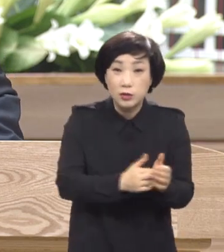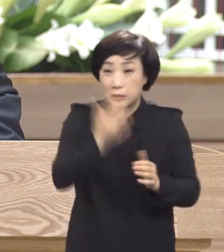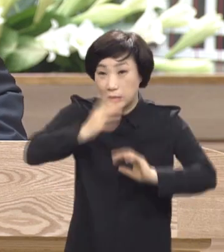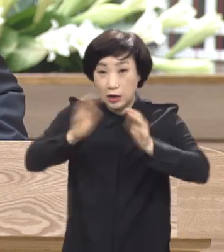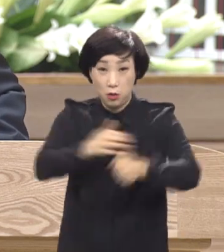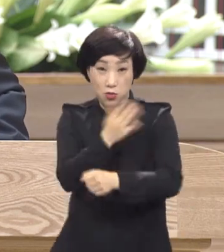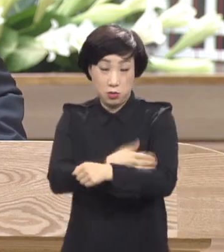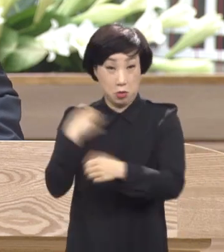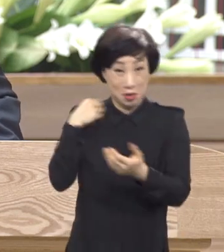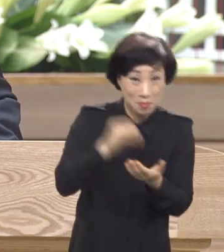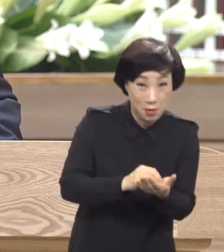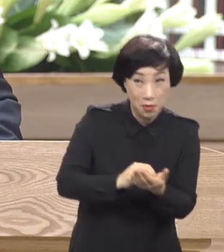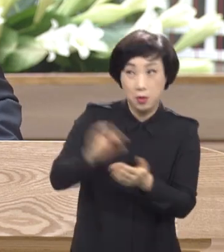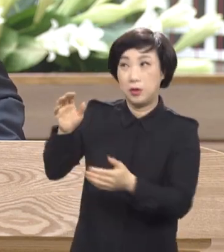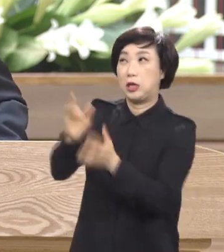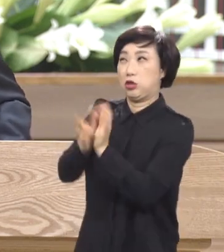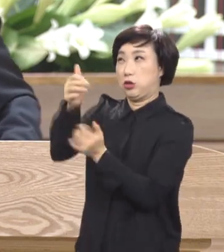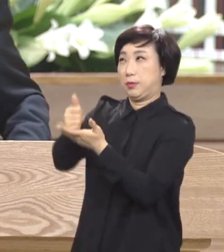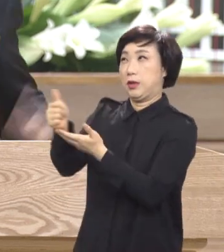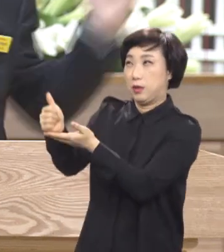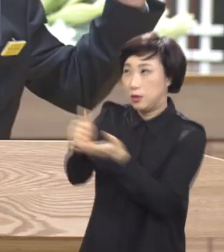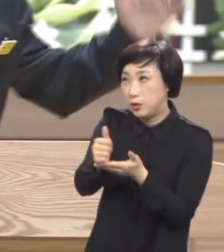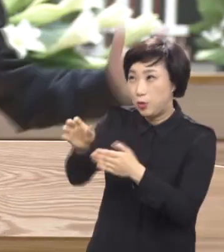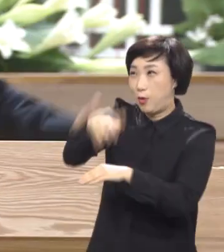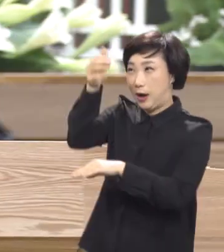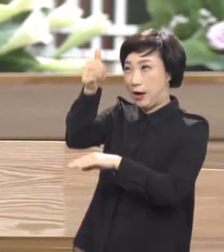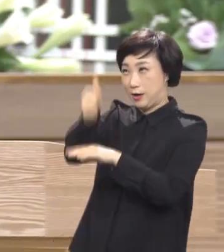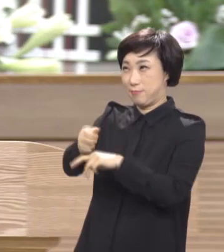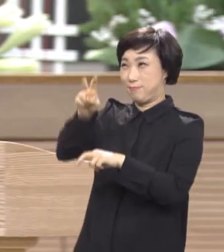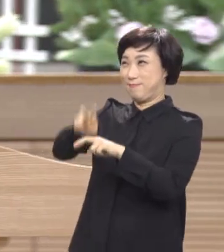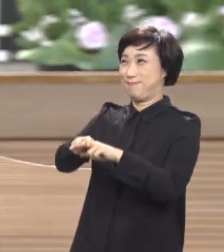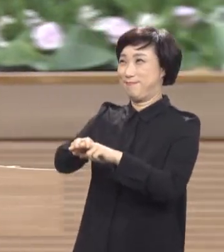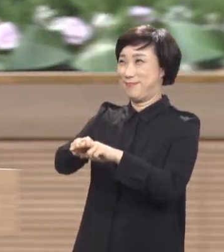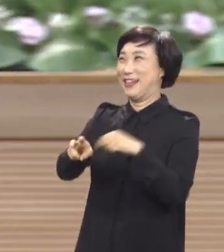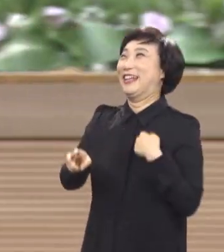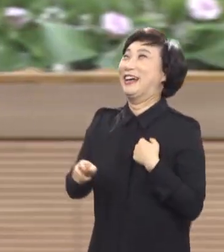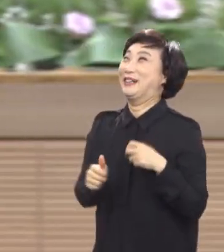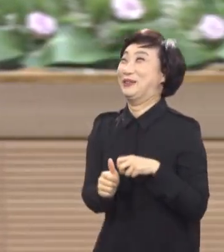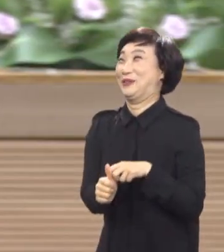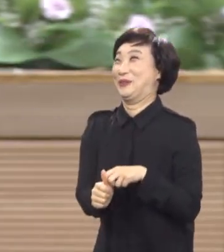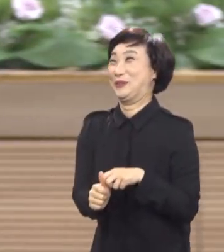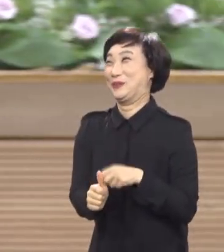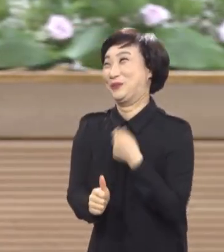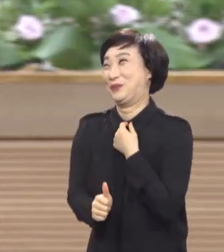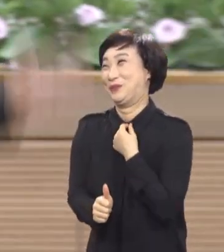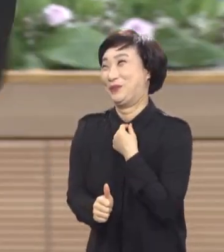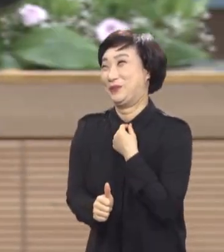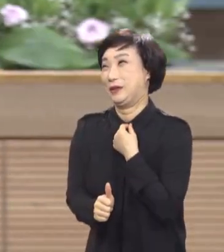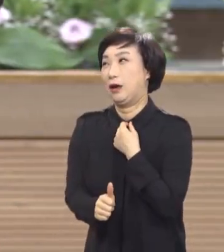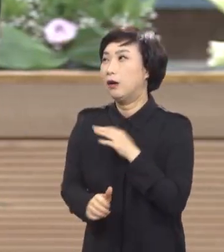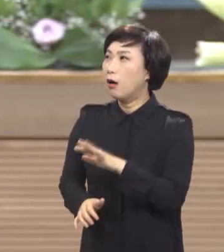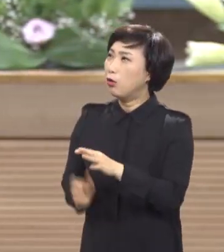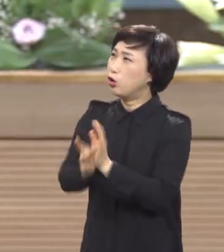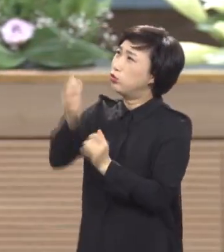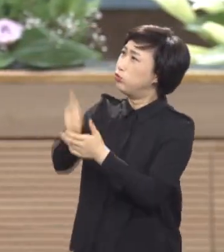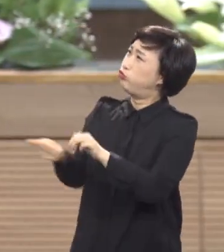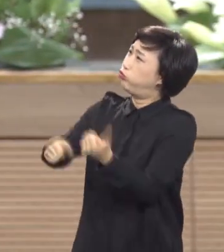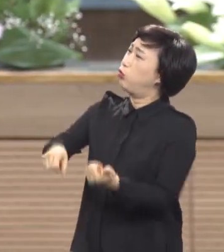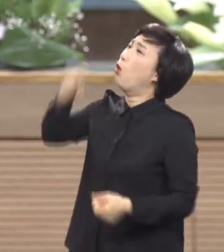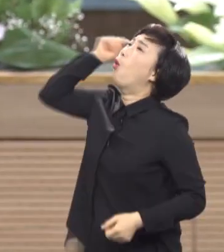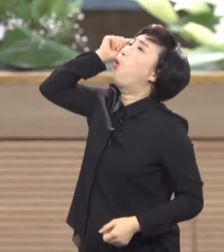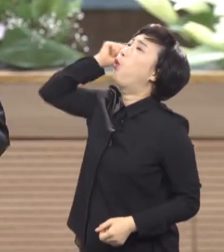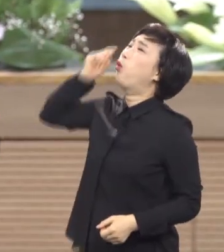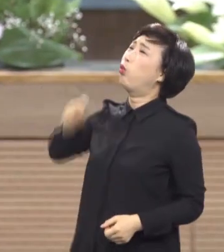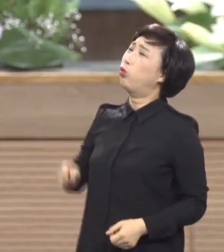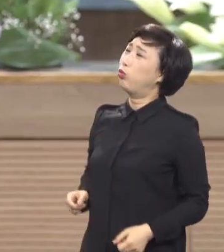회복시켜 왕이 될 때 아니 나도 한자리 해먹으려고 조차 되겠는데 무슨 섭섭은 소리를 하고